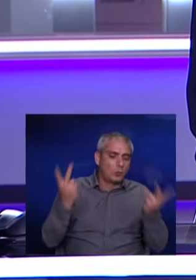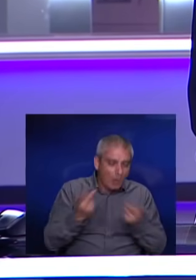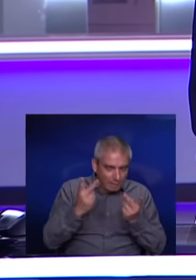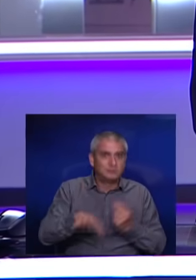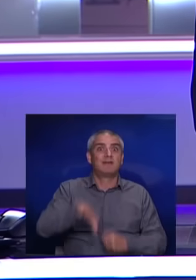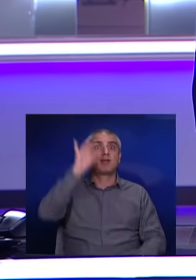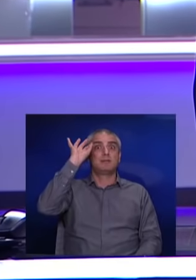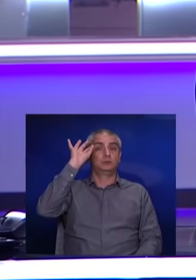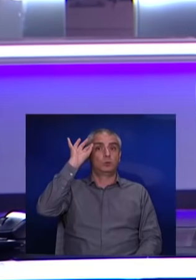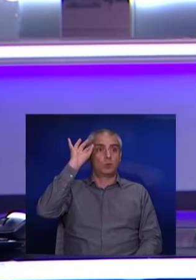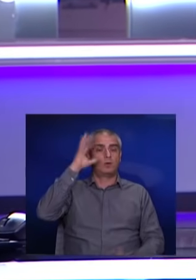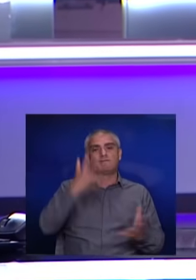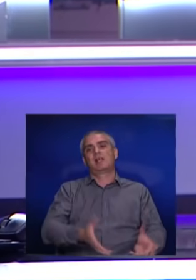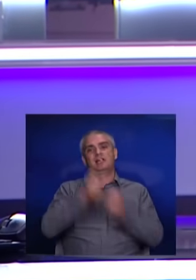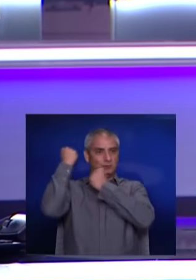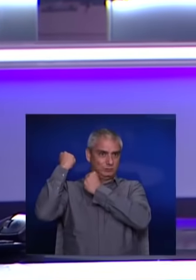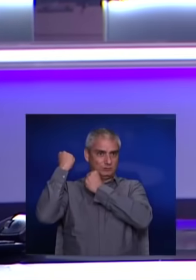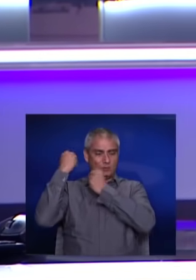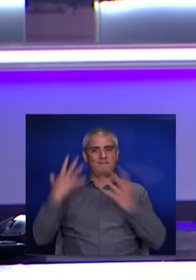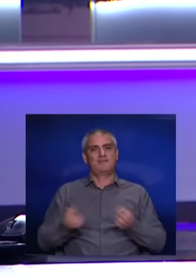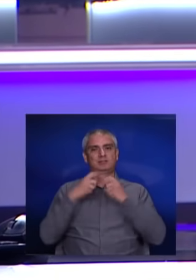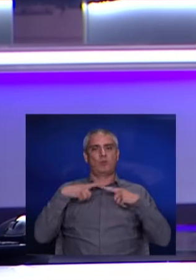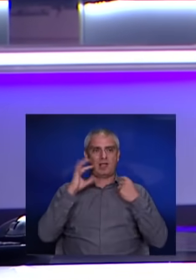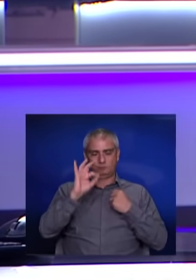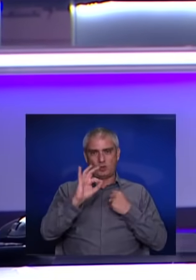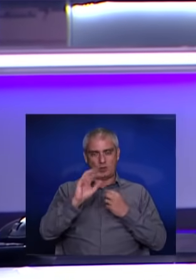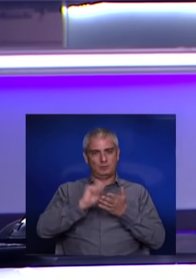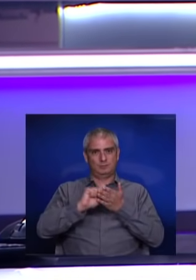מצאו. הם חילצו אותו והצילו את חייו. רובי עמר שלג